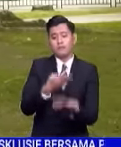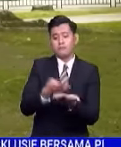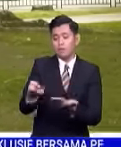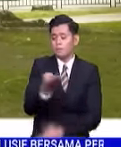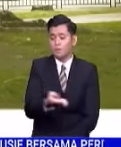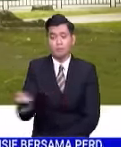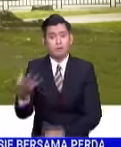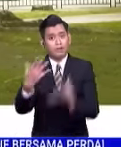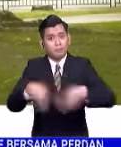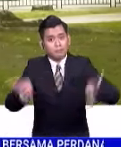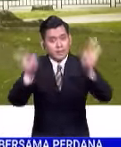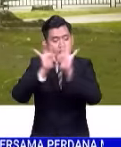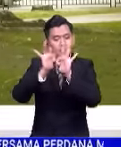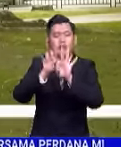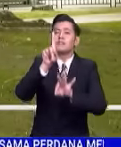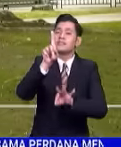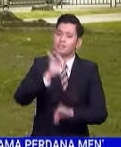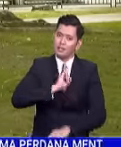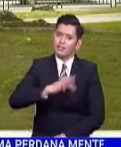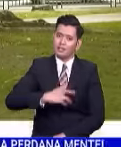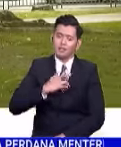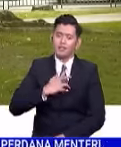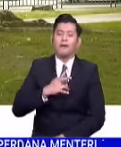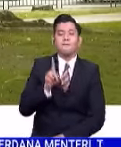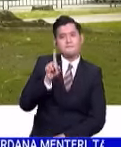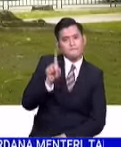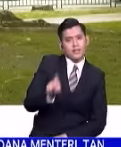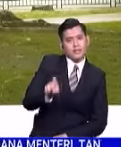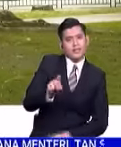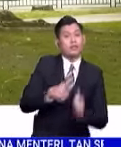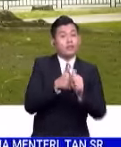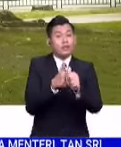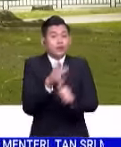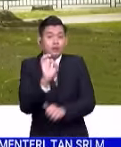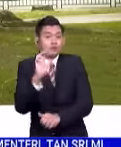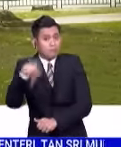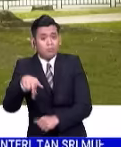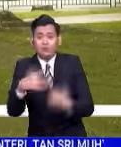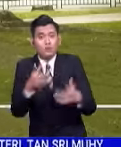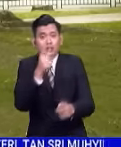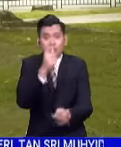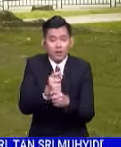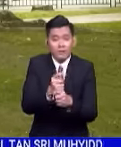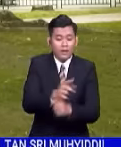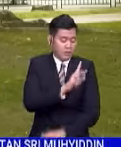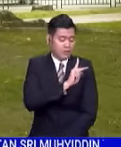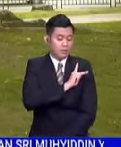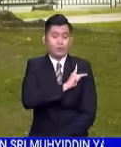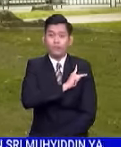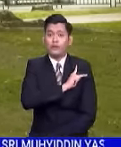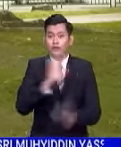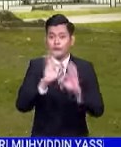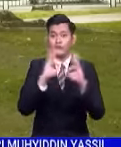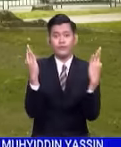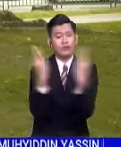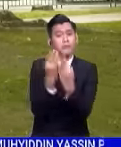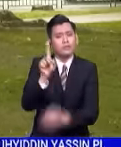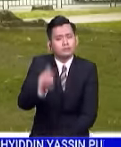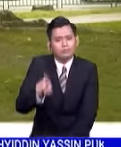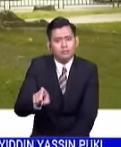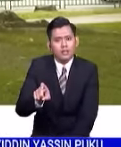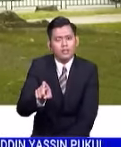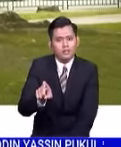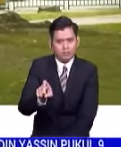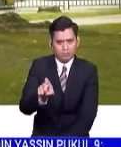rasa kena ikut baliklah pada MCO yang pertama. Maksudnya ketua keluarga harus menjadikan